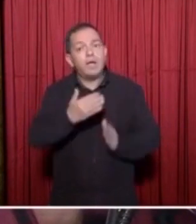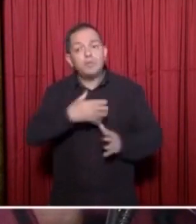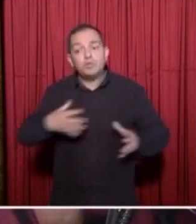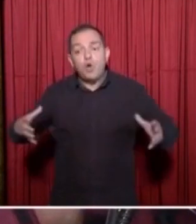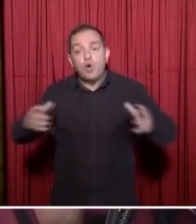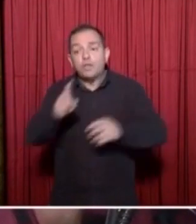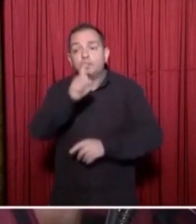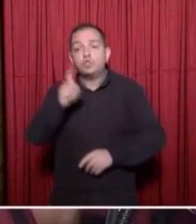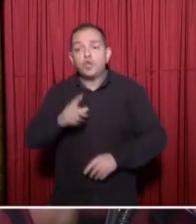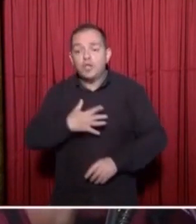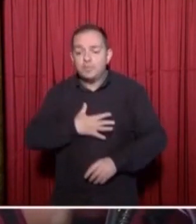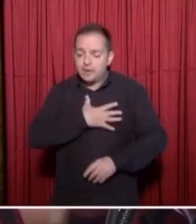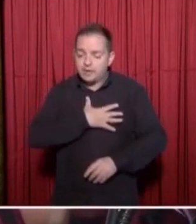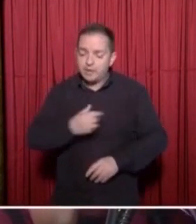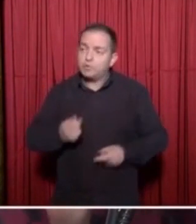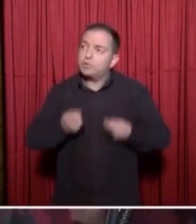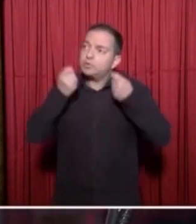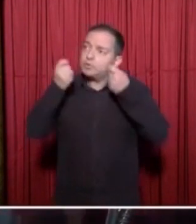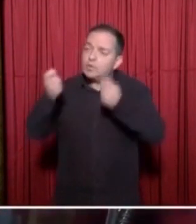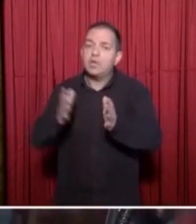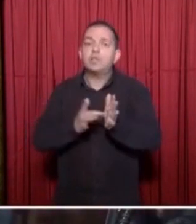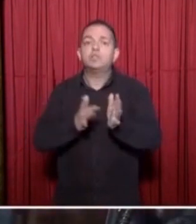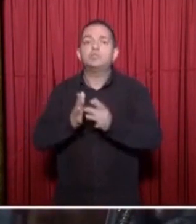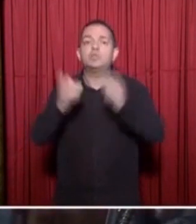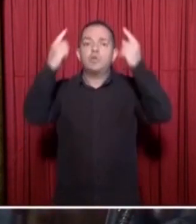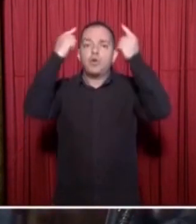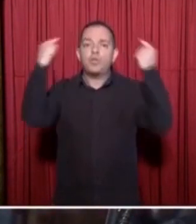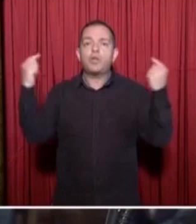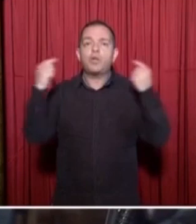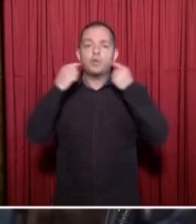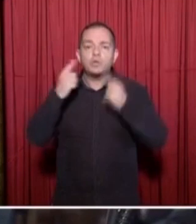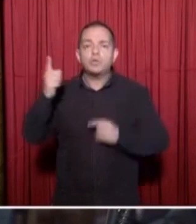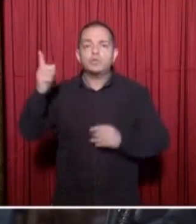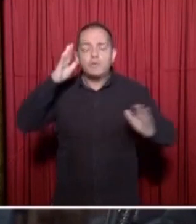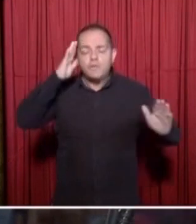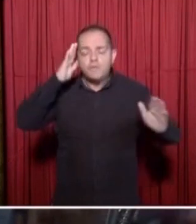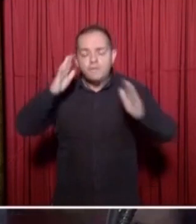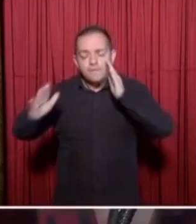αλλήλους και πάσαν την ζωήν ημών Χριστό το Θεό